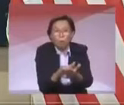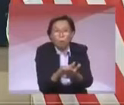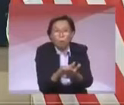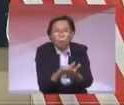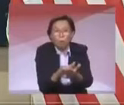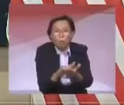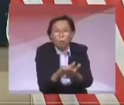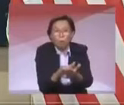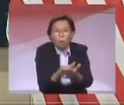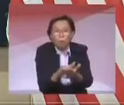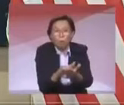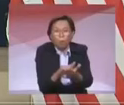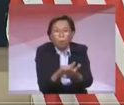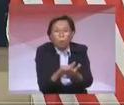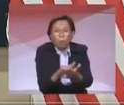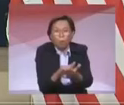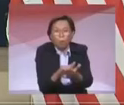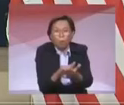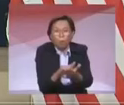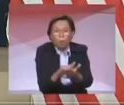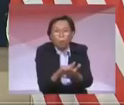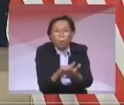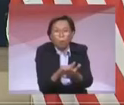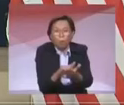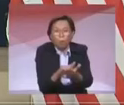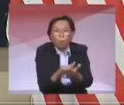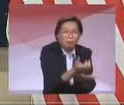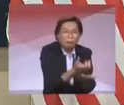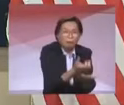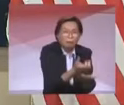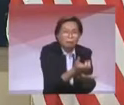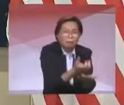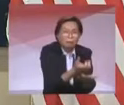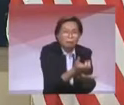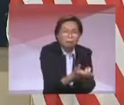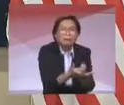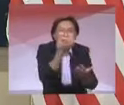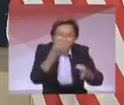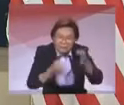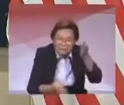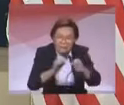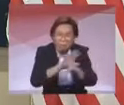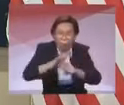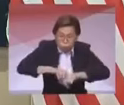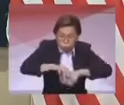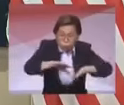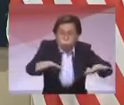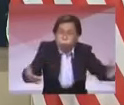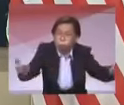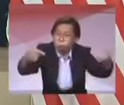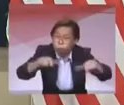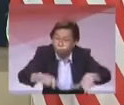by government and the cost of the economy. Jika penurunan jangkitan COVID-19 ini